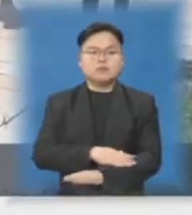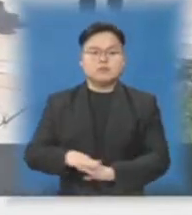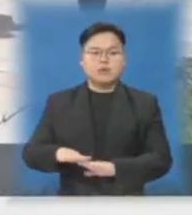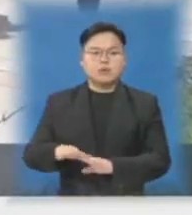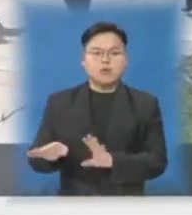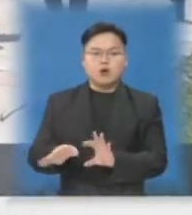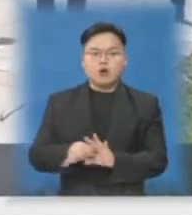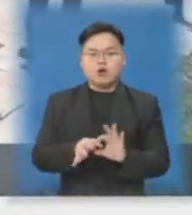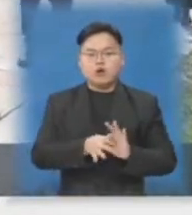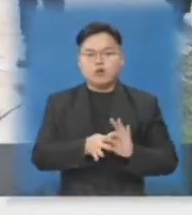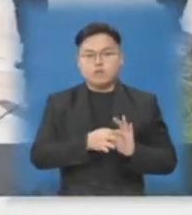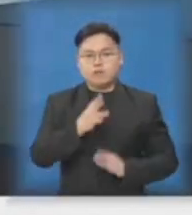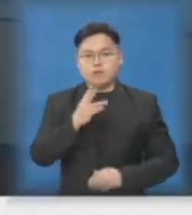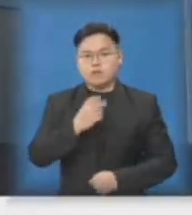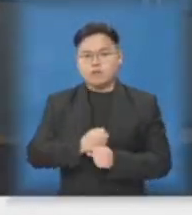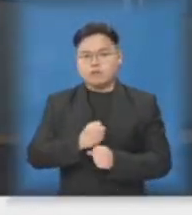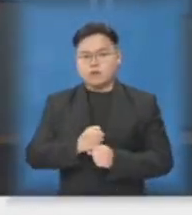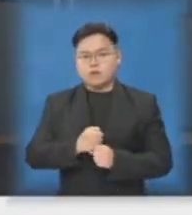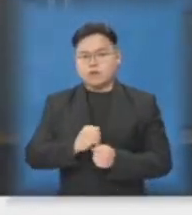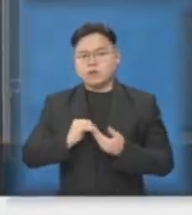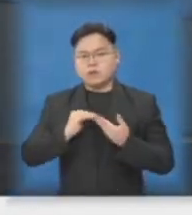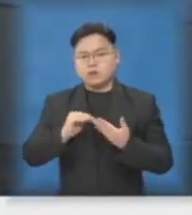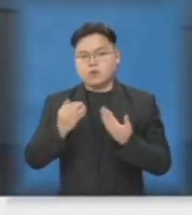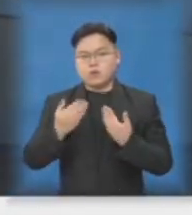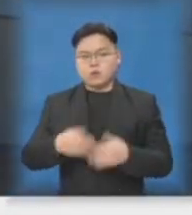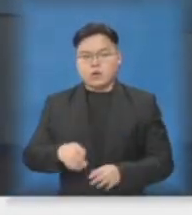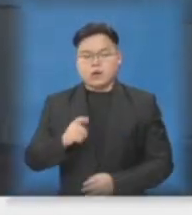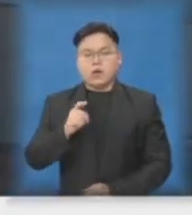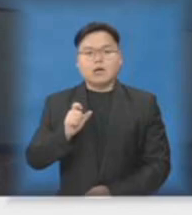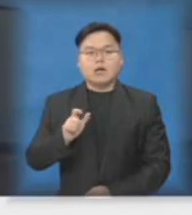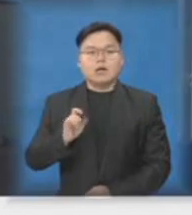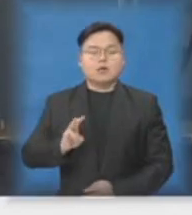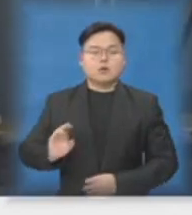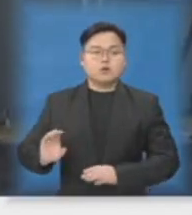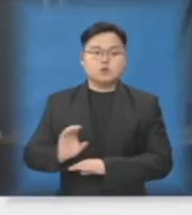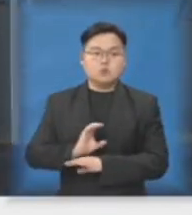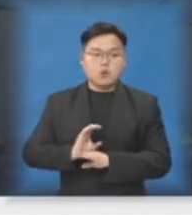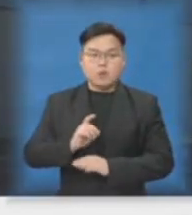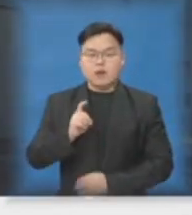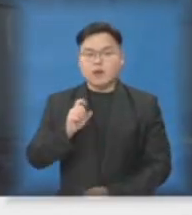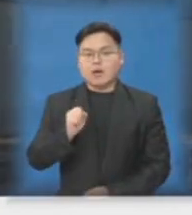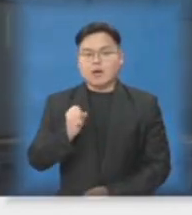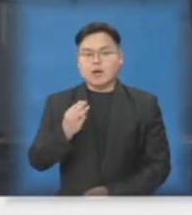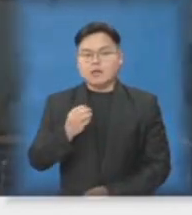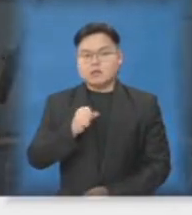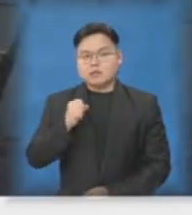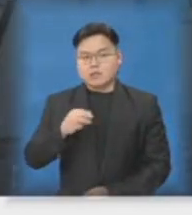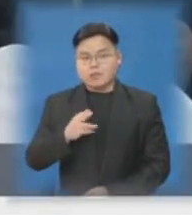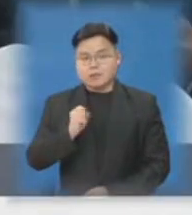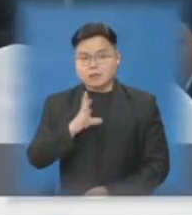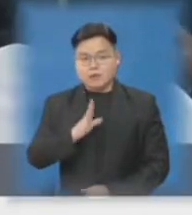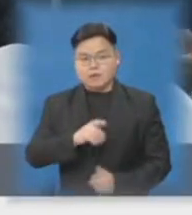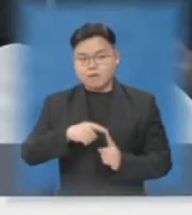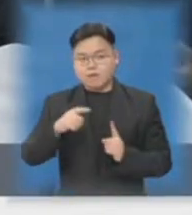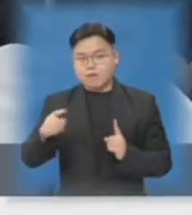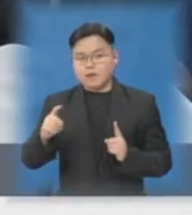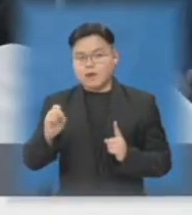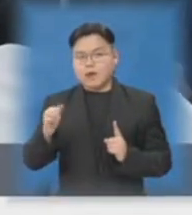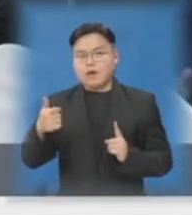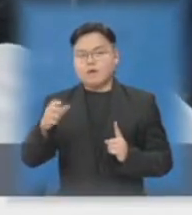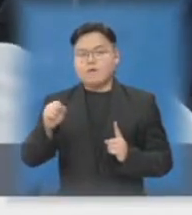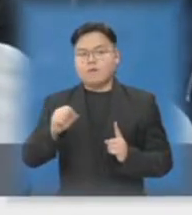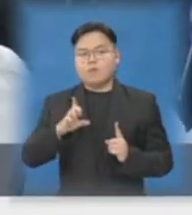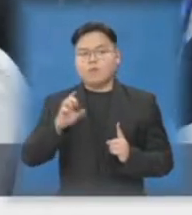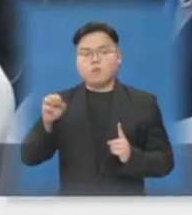ажлын явцын талаар танилцууллаа. Тус аймагт Хэрлэн сумаас болон Хашаатын цав уурхагаас Хавиргын бомб чиглэлд